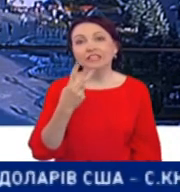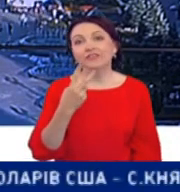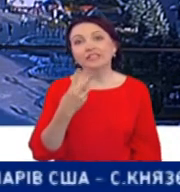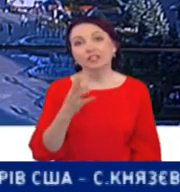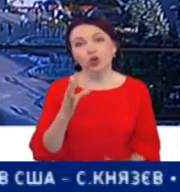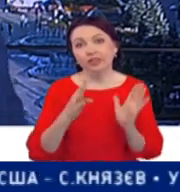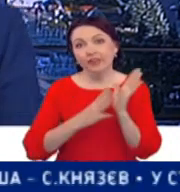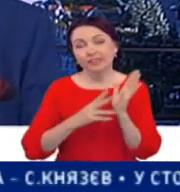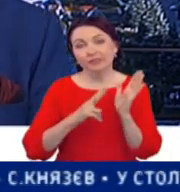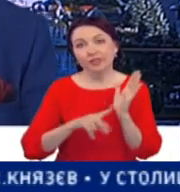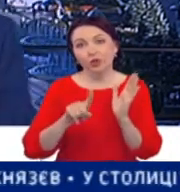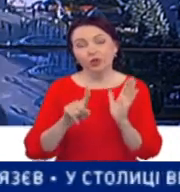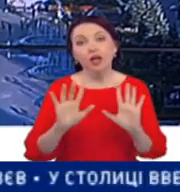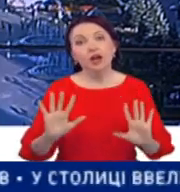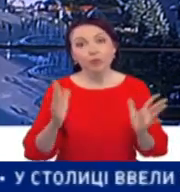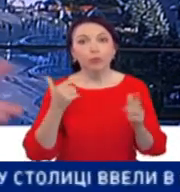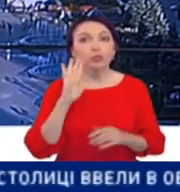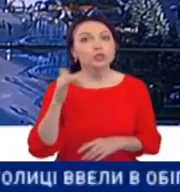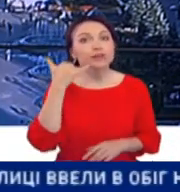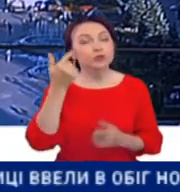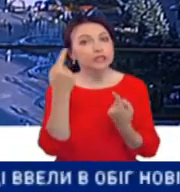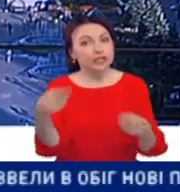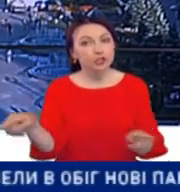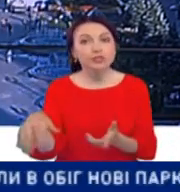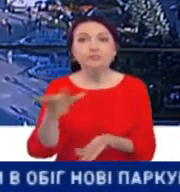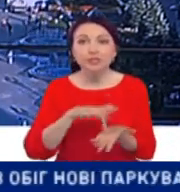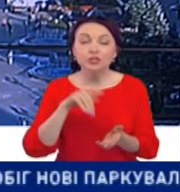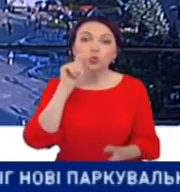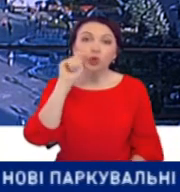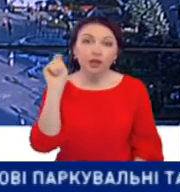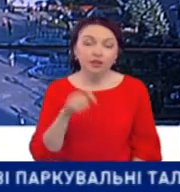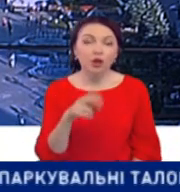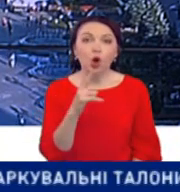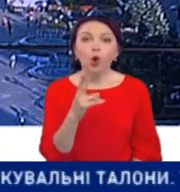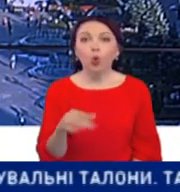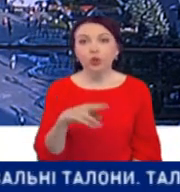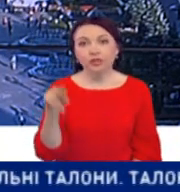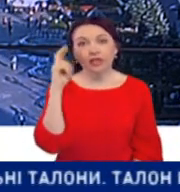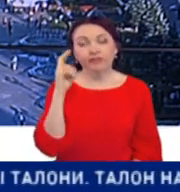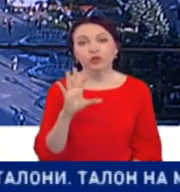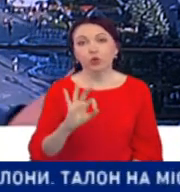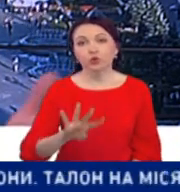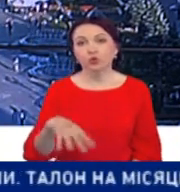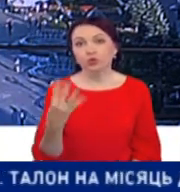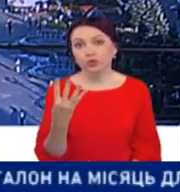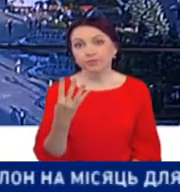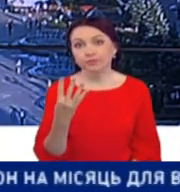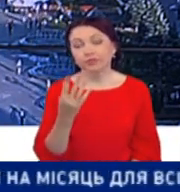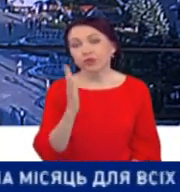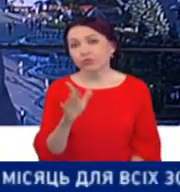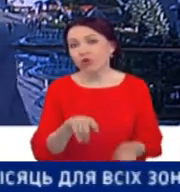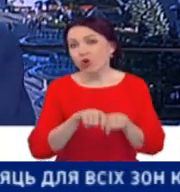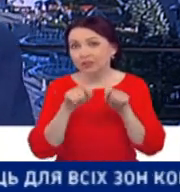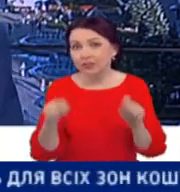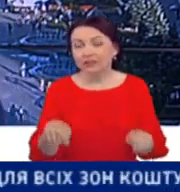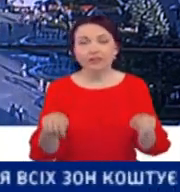223-0971. Раптом, якщо ви будете телефонувати з інших міст України, то код Києва 044. Ми тут абсолютно відкриті.